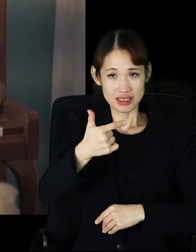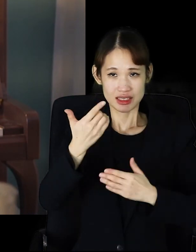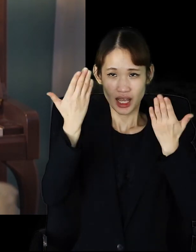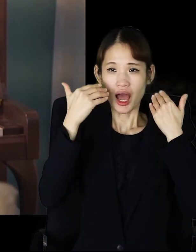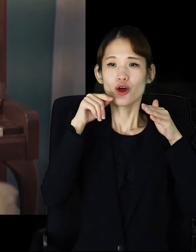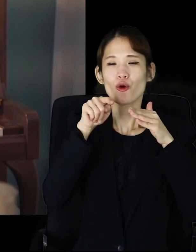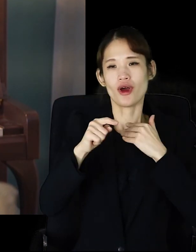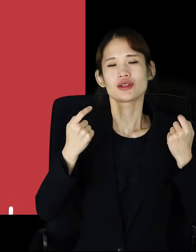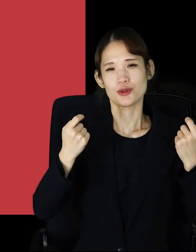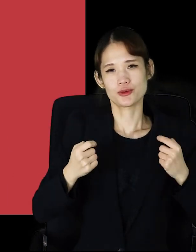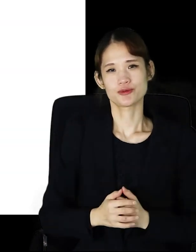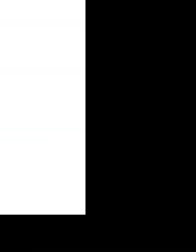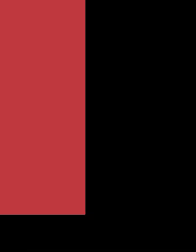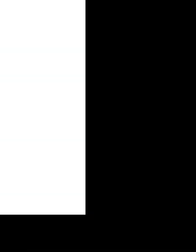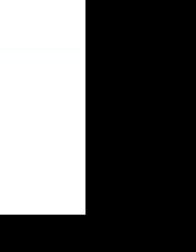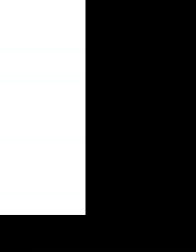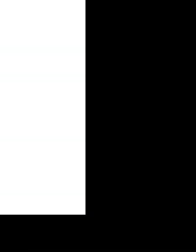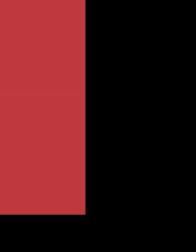등교가 아닐까라는 생각을